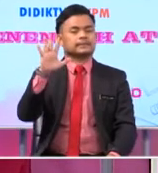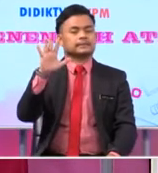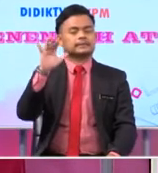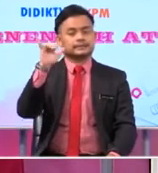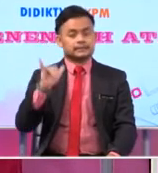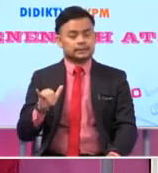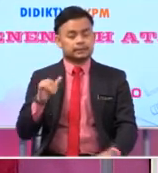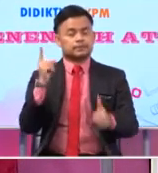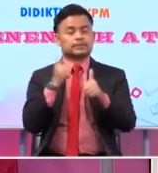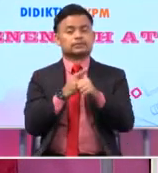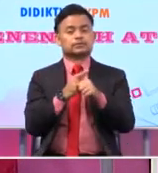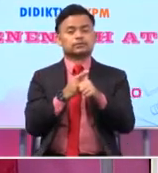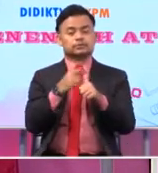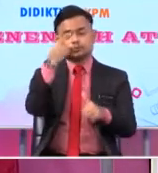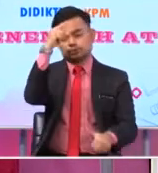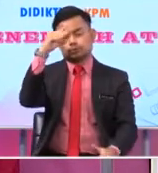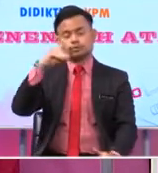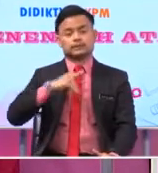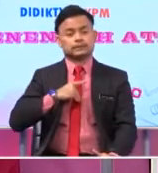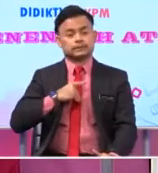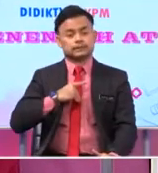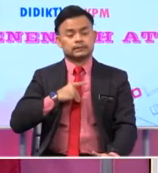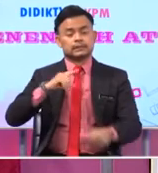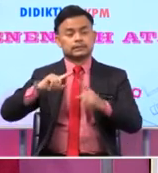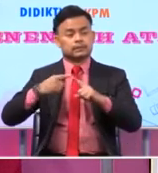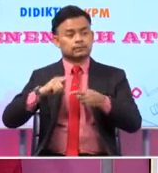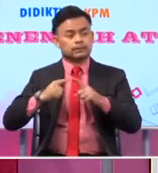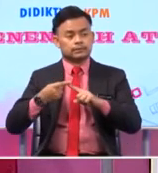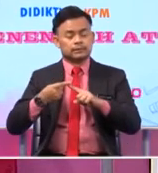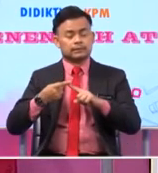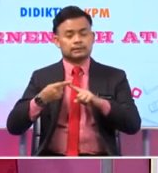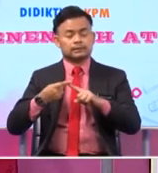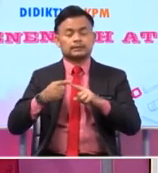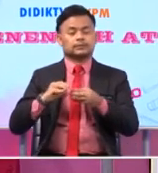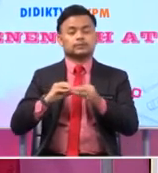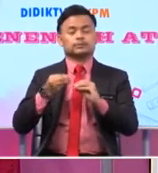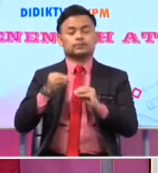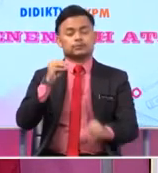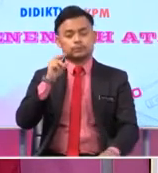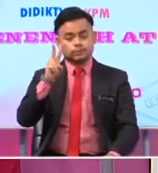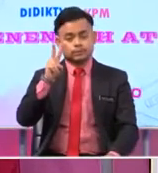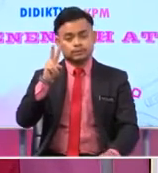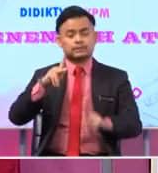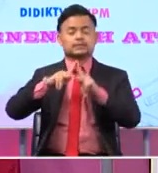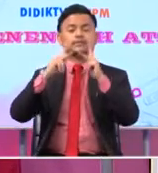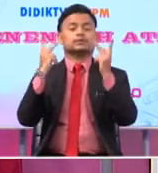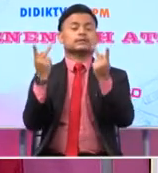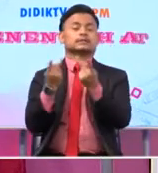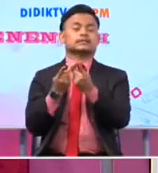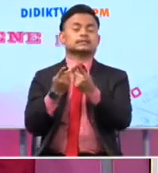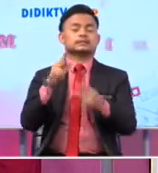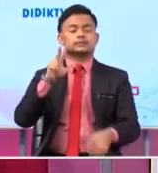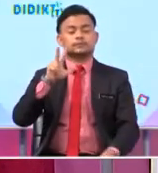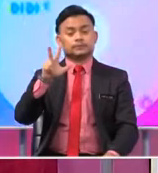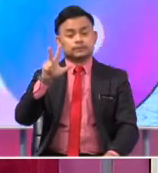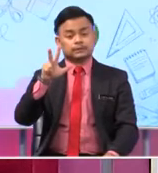kepada diri sendiri kedua Rakan sebaya icon Kedua keluarga ketiga Rakan sebaya keempat masyarakat